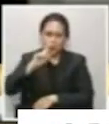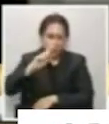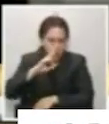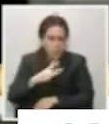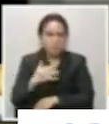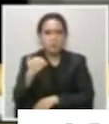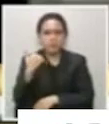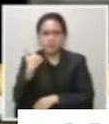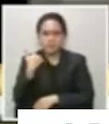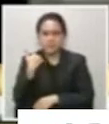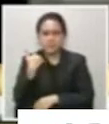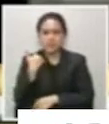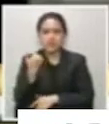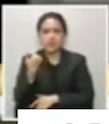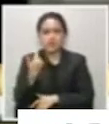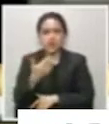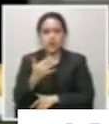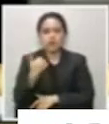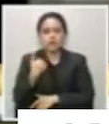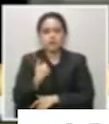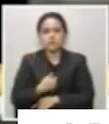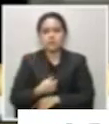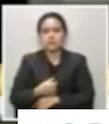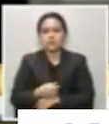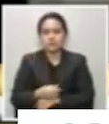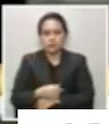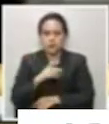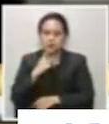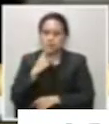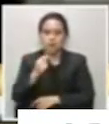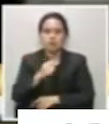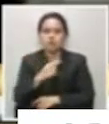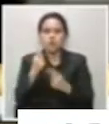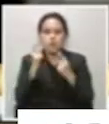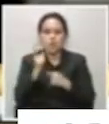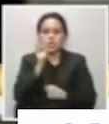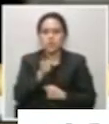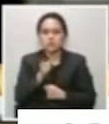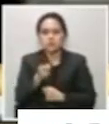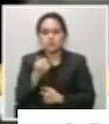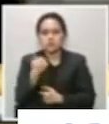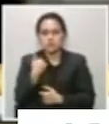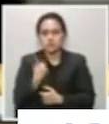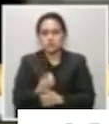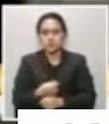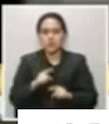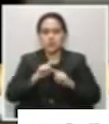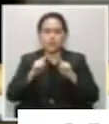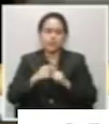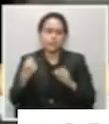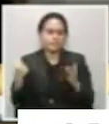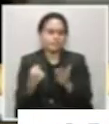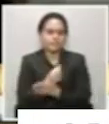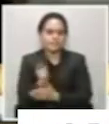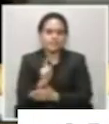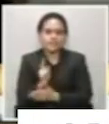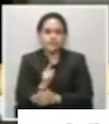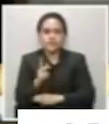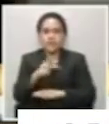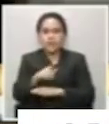งท่านผู้ไปออกรายการก็ตอบเช่นนั้นจริงๆเสียดายท่านประธานไม่อนุญ